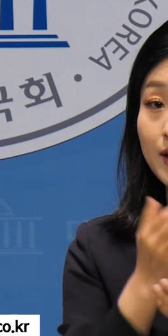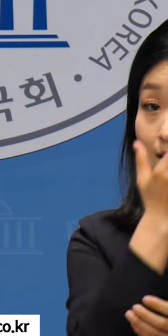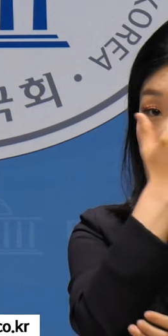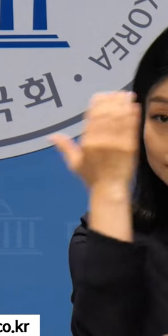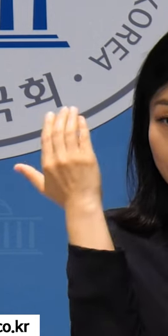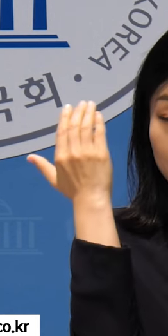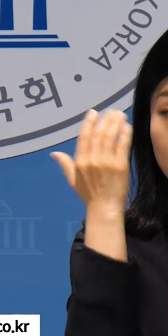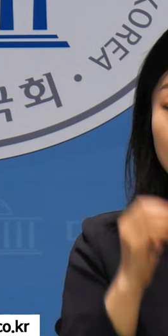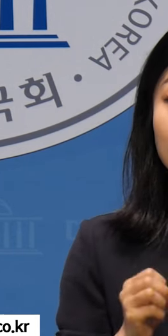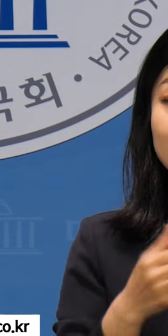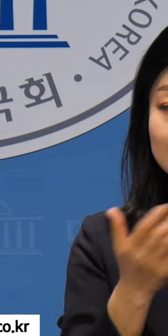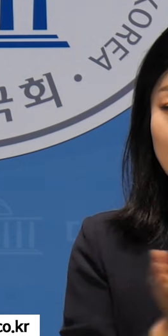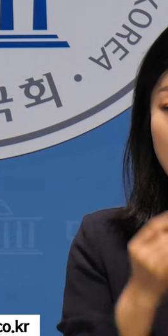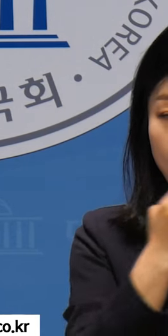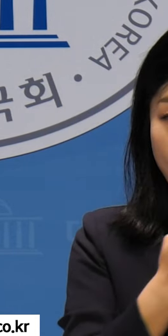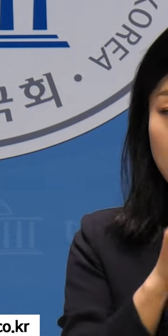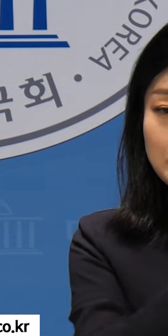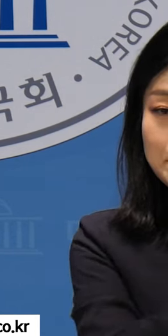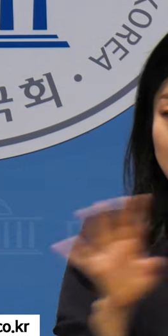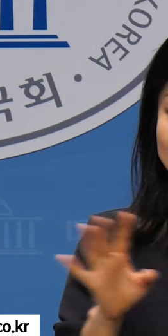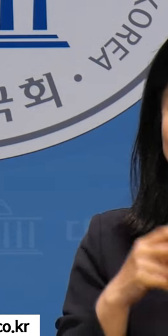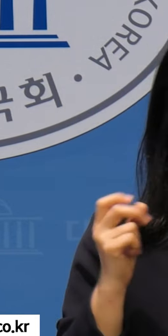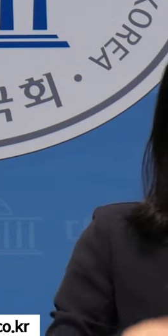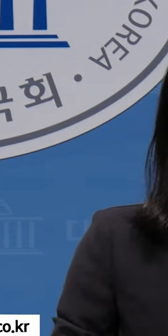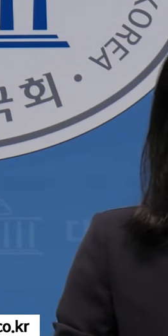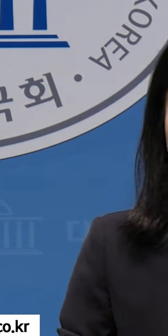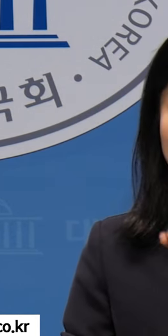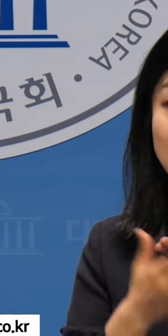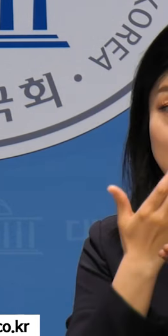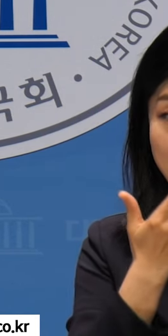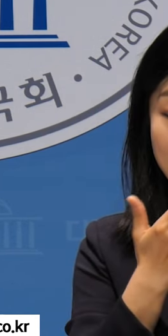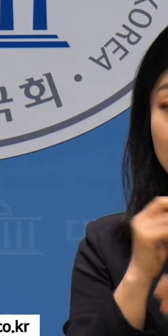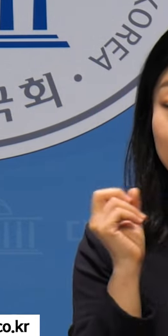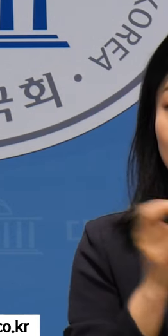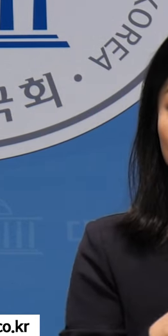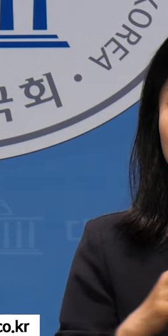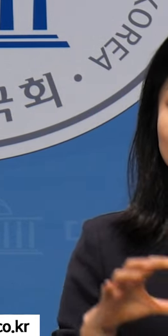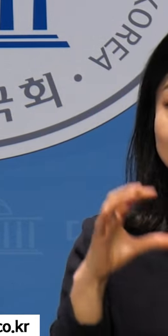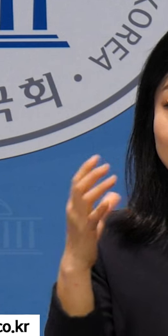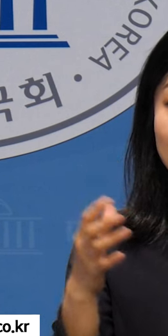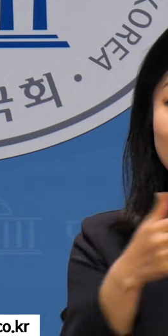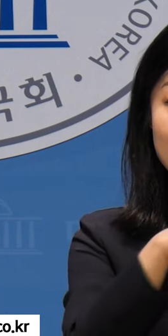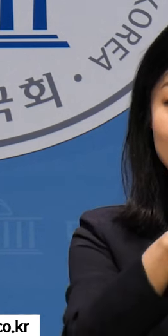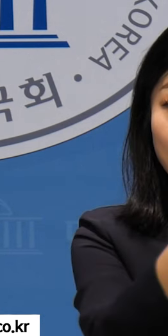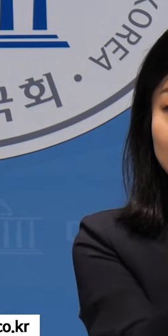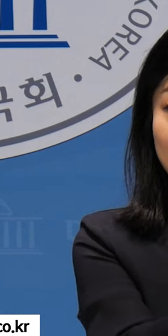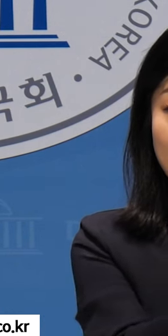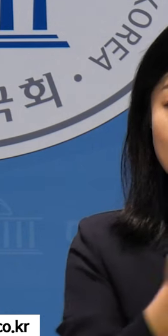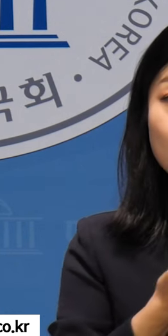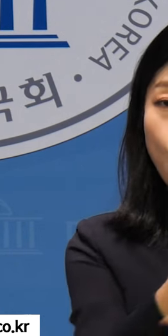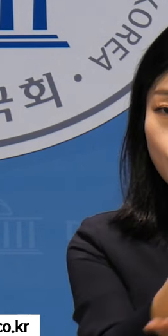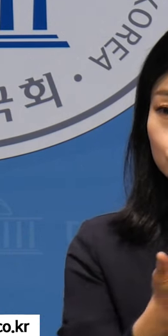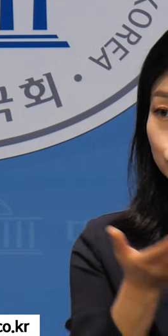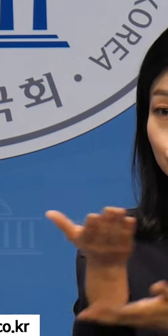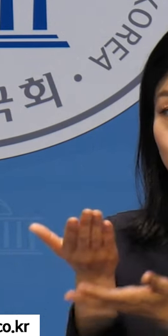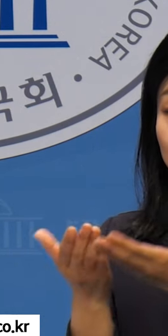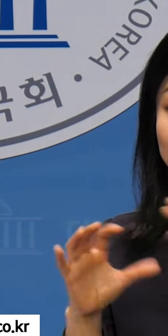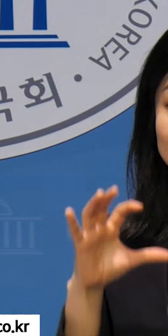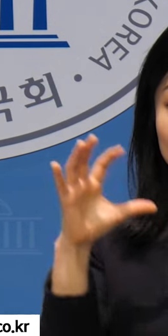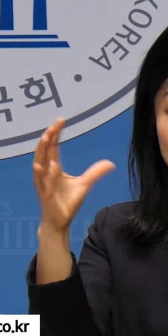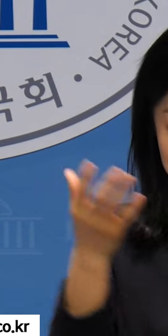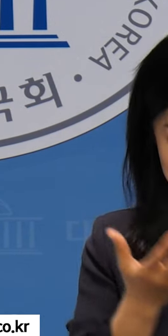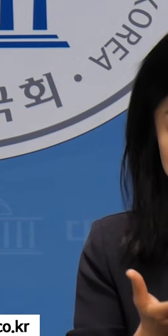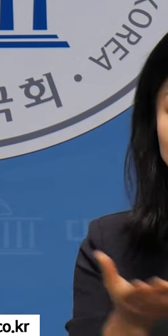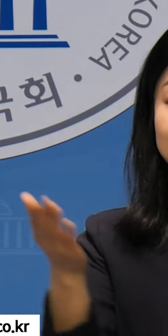청년 당론 패스트트랙을 추진하겠습니다. 더불어 세계 여러 정당들과의 교류를 정례하여 세계로